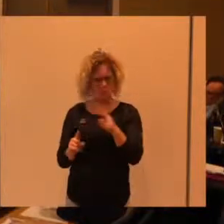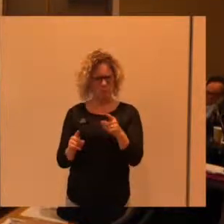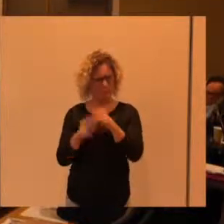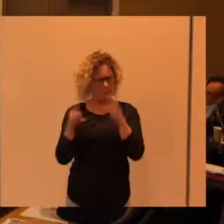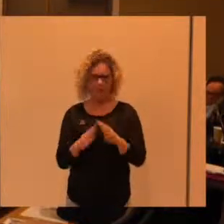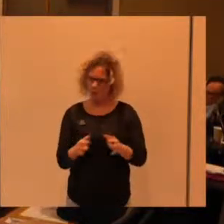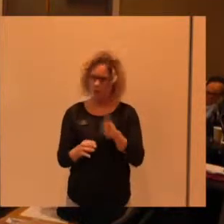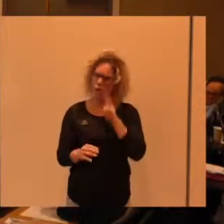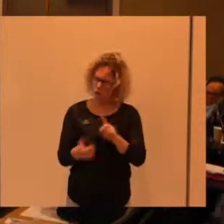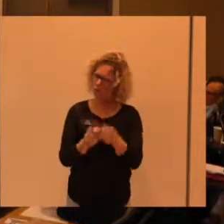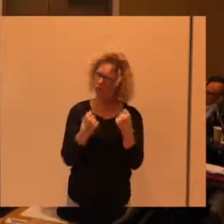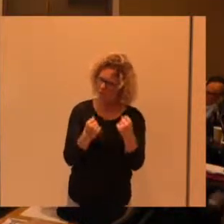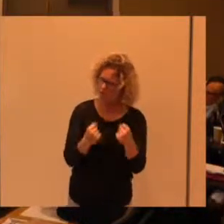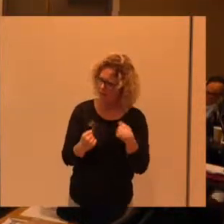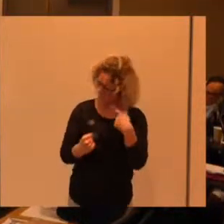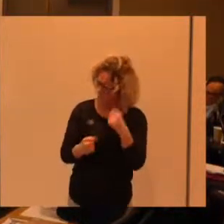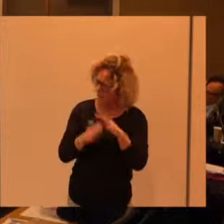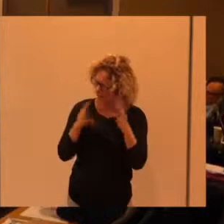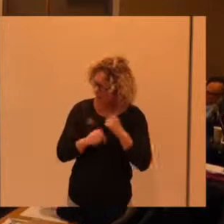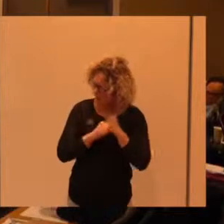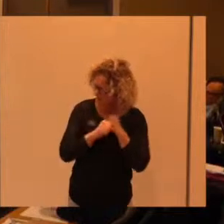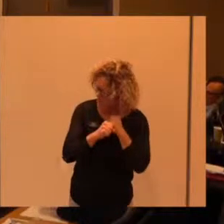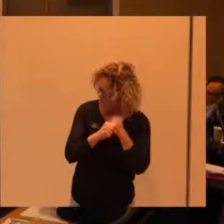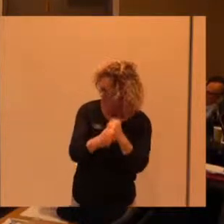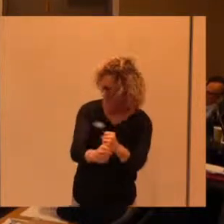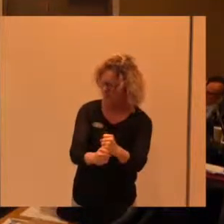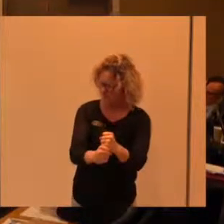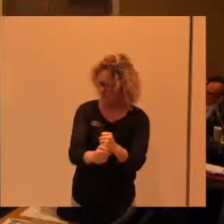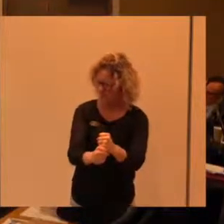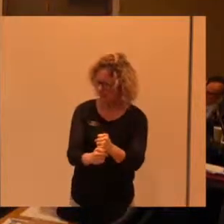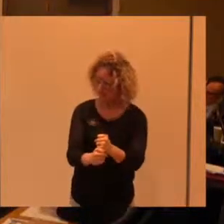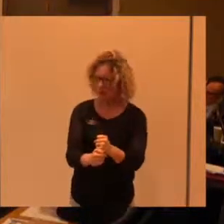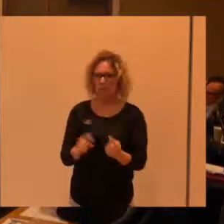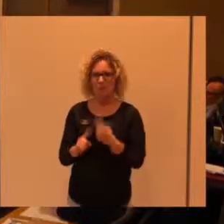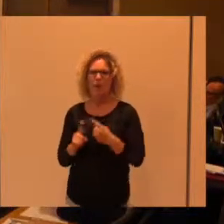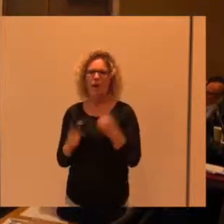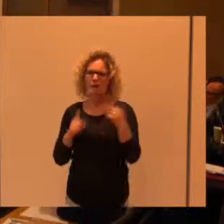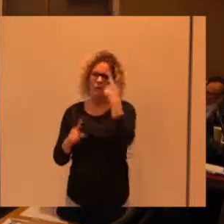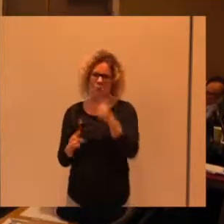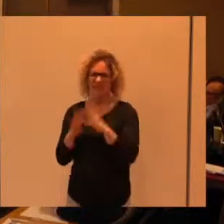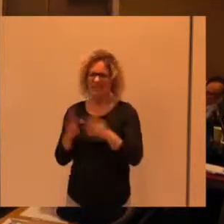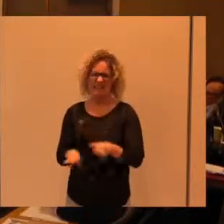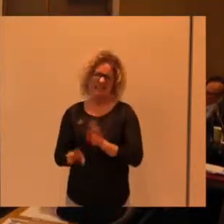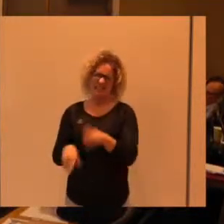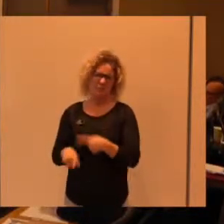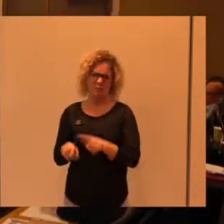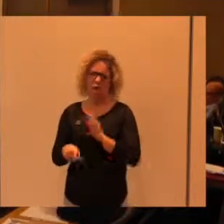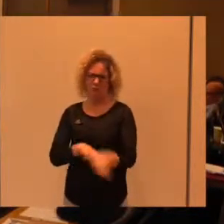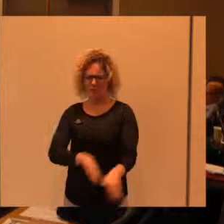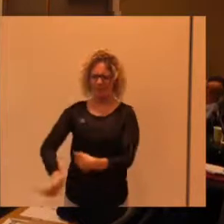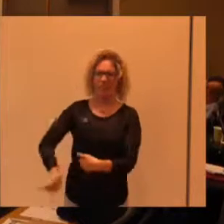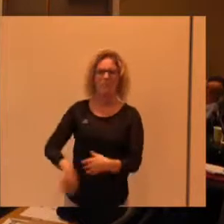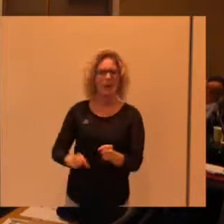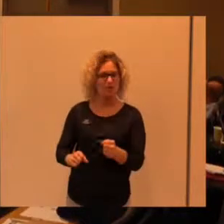kommer att bli viktigt. Vi kommer nog att hålla på med internet ett tag. Alla trodde inte det, men många såg att det